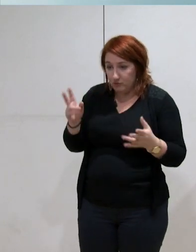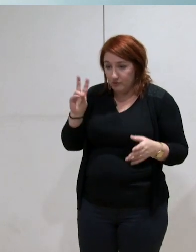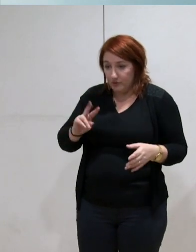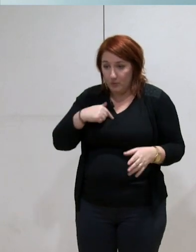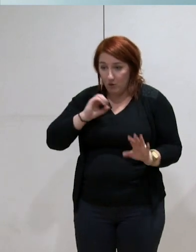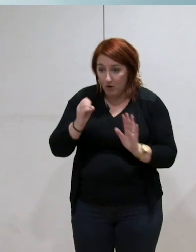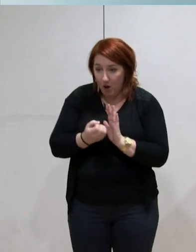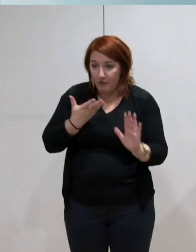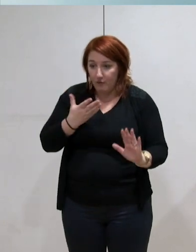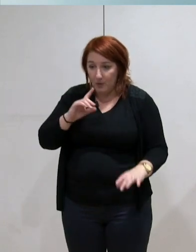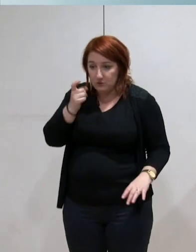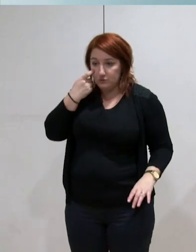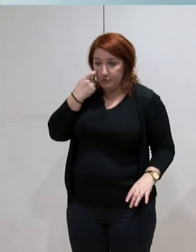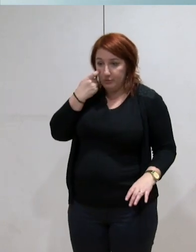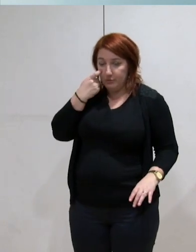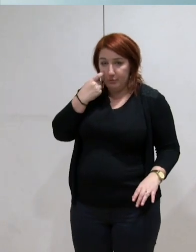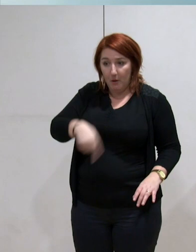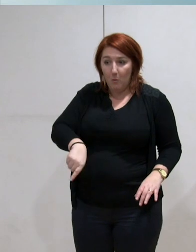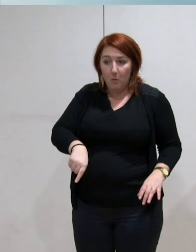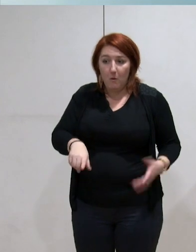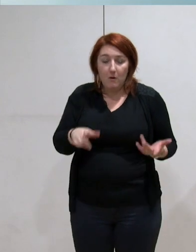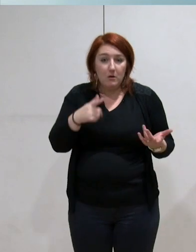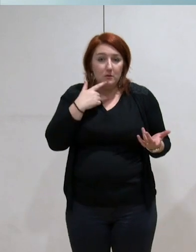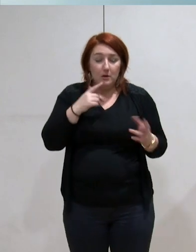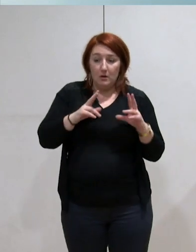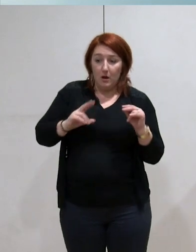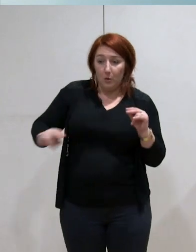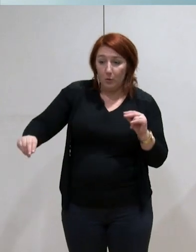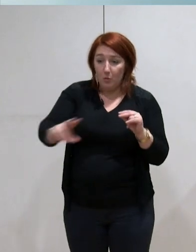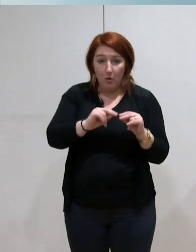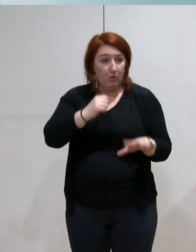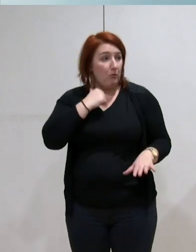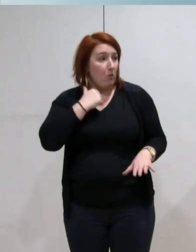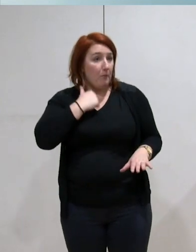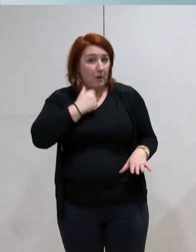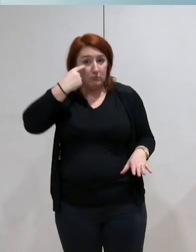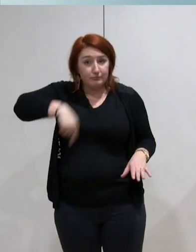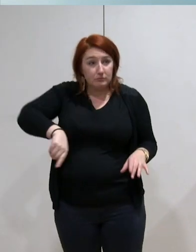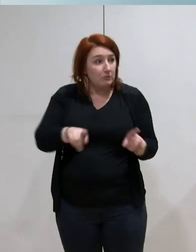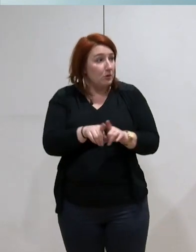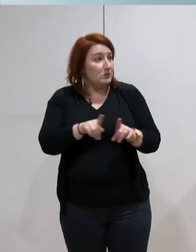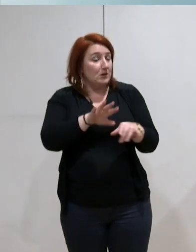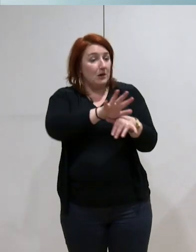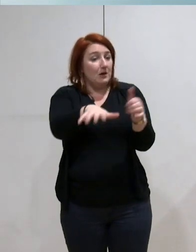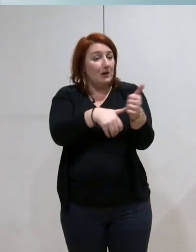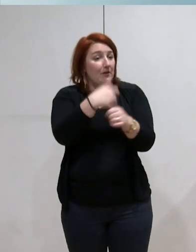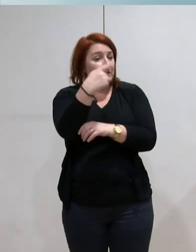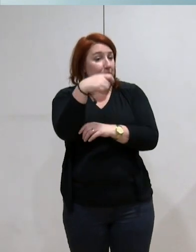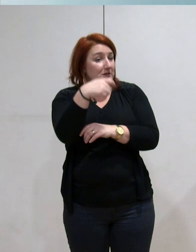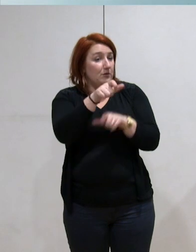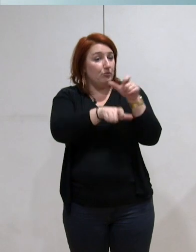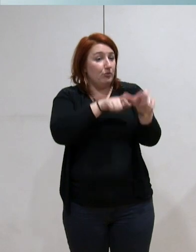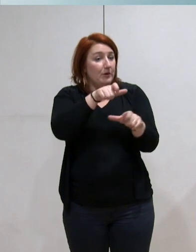vous faites état de de de rumeurs que ni moi-même ni manifestement la vice-présidente au